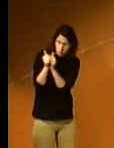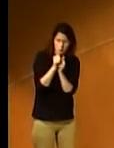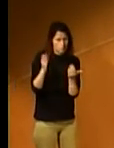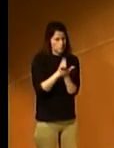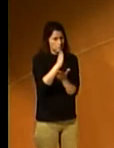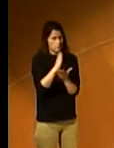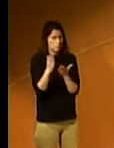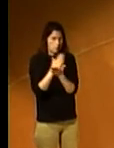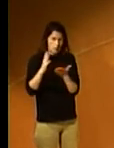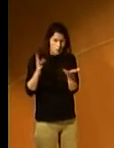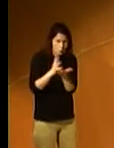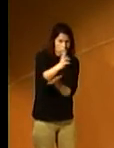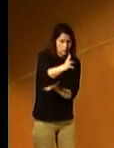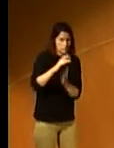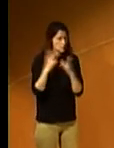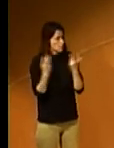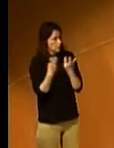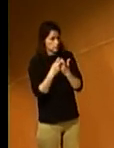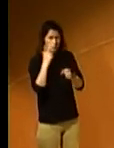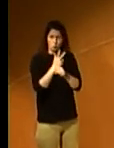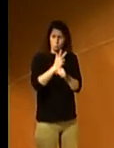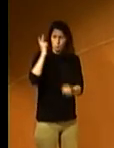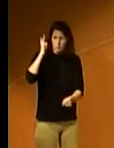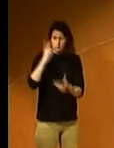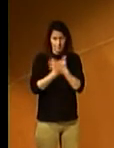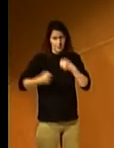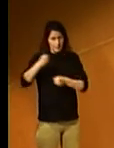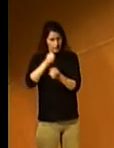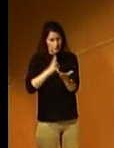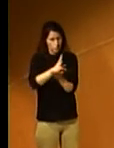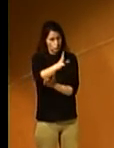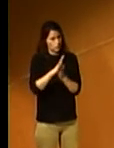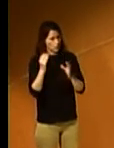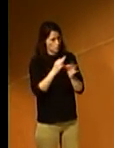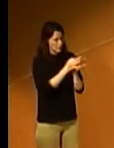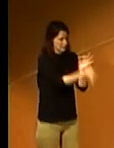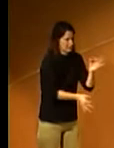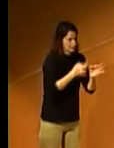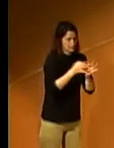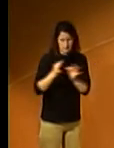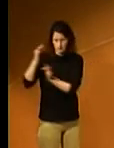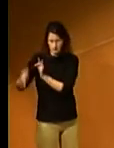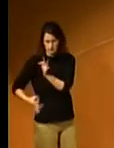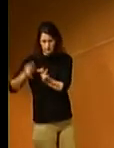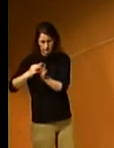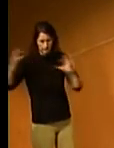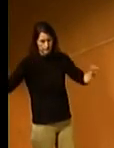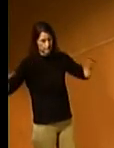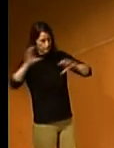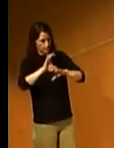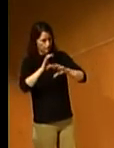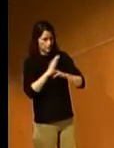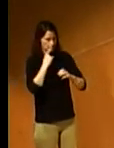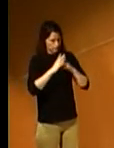ça 3 ans, nous avons réalisé un projet intercycle alliant le lycée professionnel, le